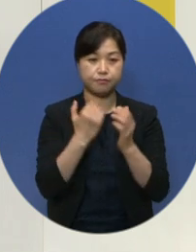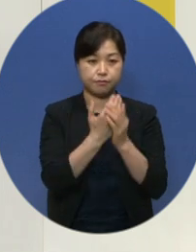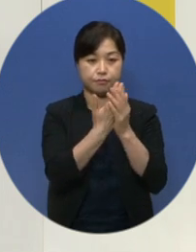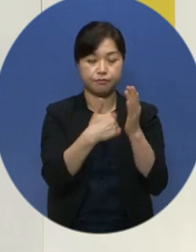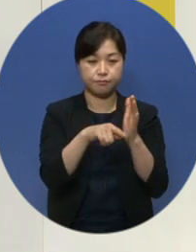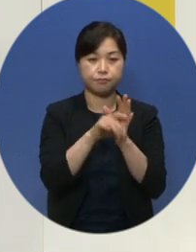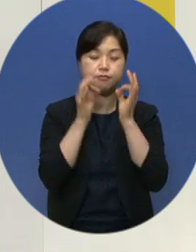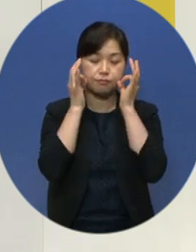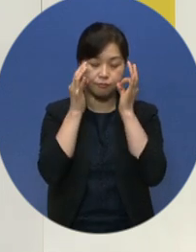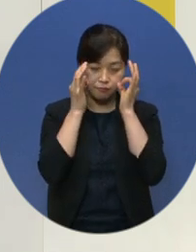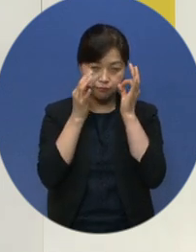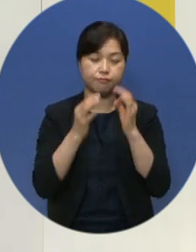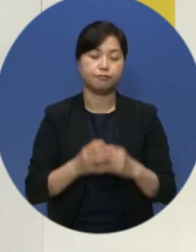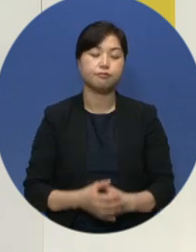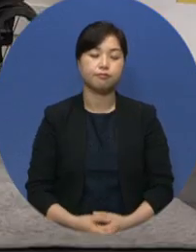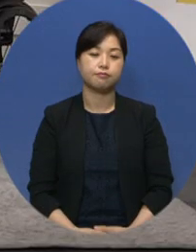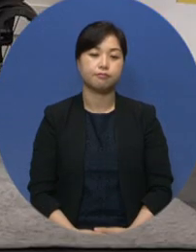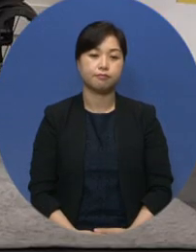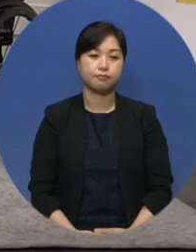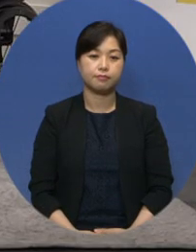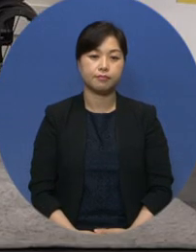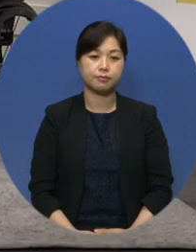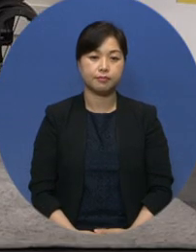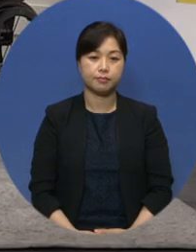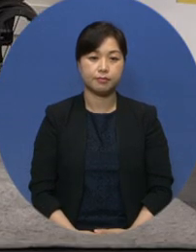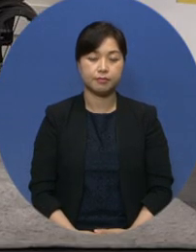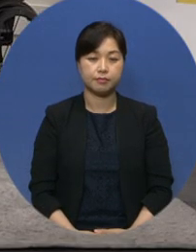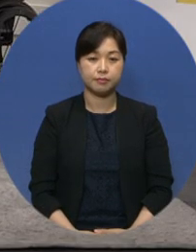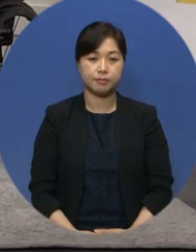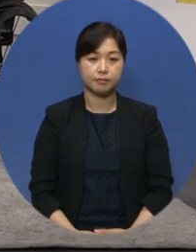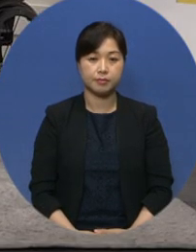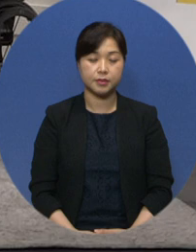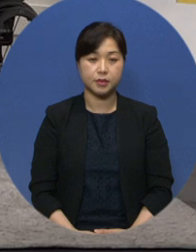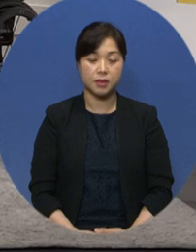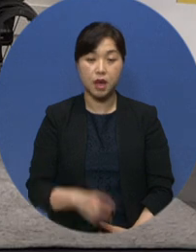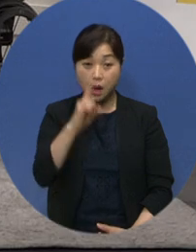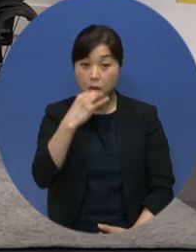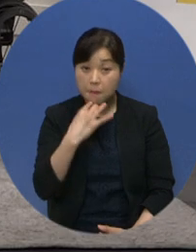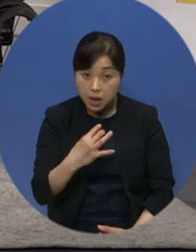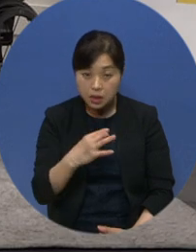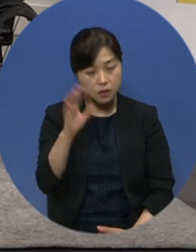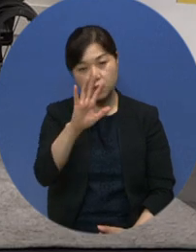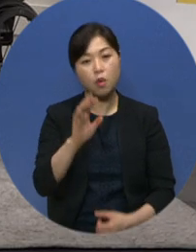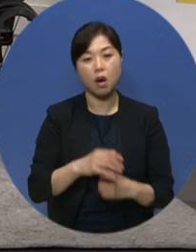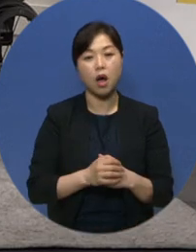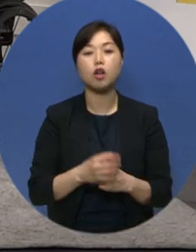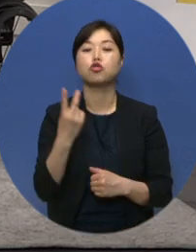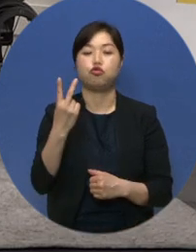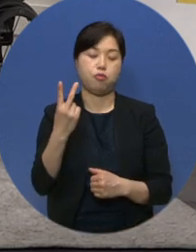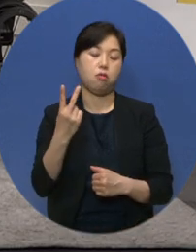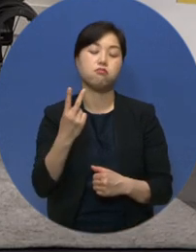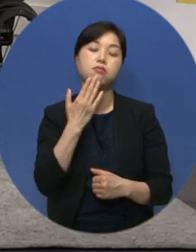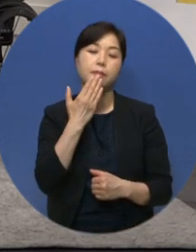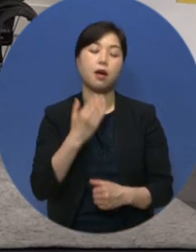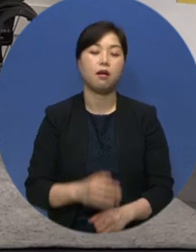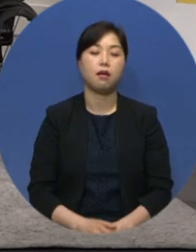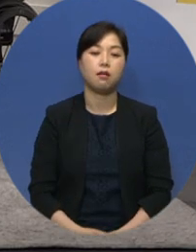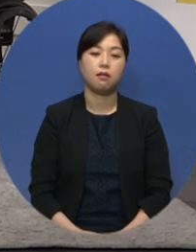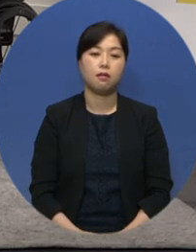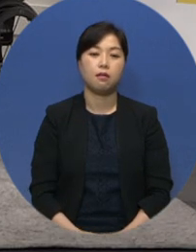체육 발전을 위해서 노력을 해야 되겠죠 단 임재가 아니고 예 연임 도 할 수 있으며 하단은 님도 가야하고 예